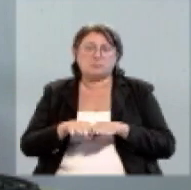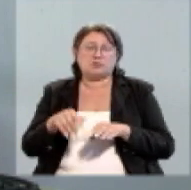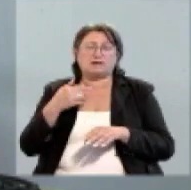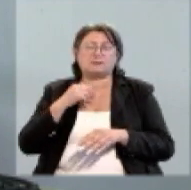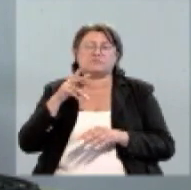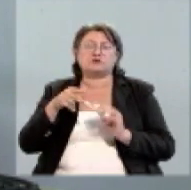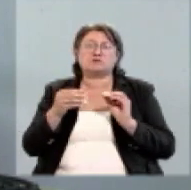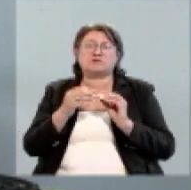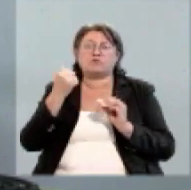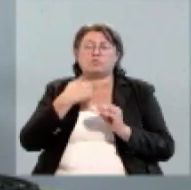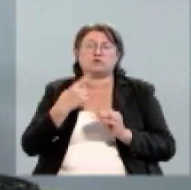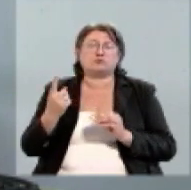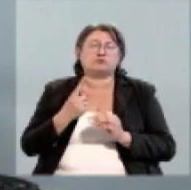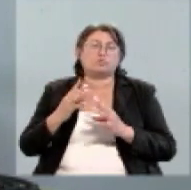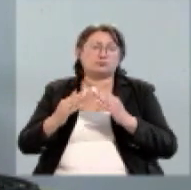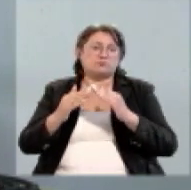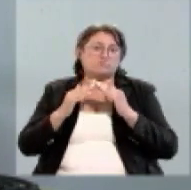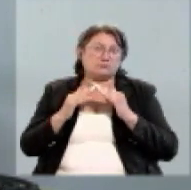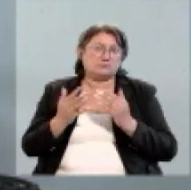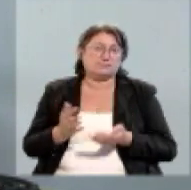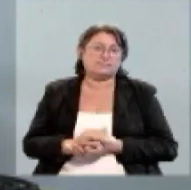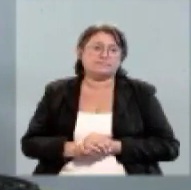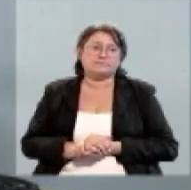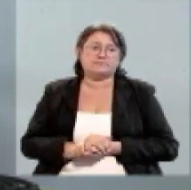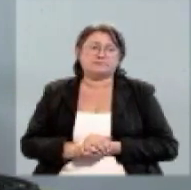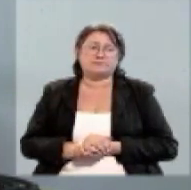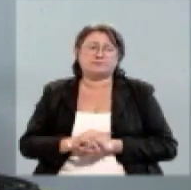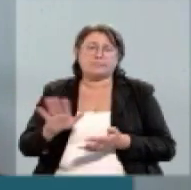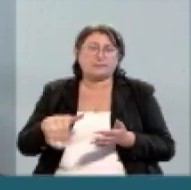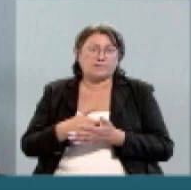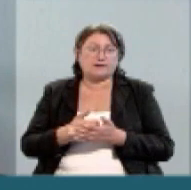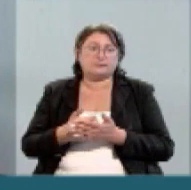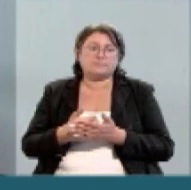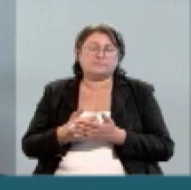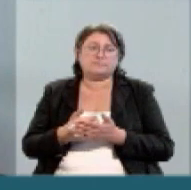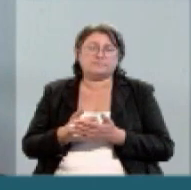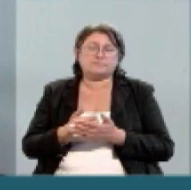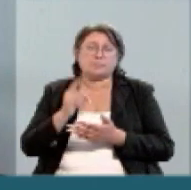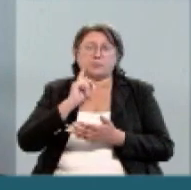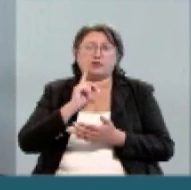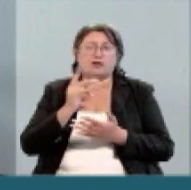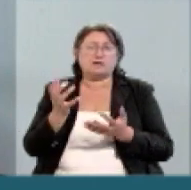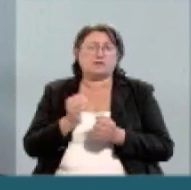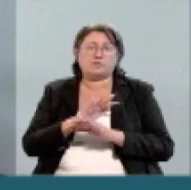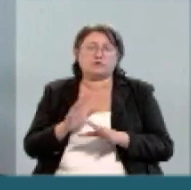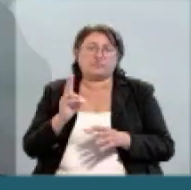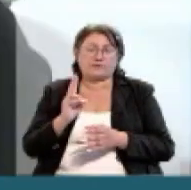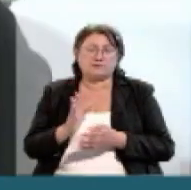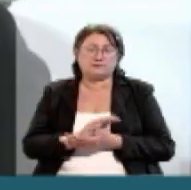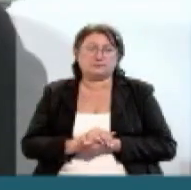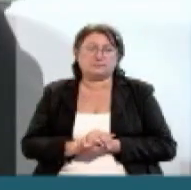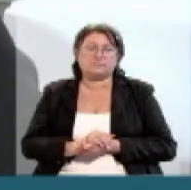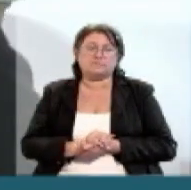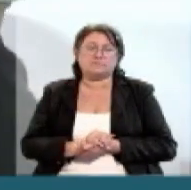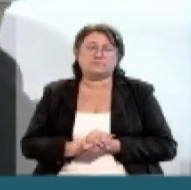Азық-түлік жиһаздармен көмектесті. Өзім 2010 жылдан бастап үй кезегінде тұрмын. Оған қол жеткізгенше баспана жалға алуға тура келіп